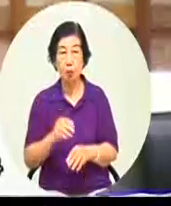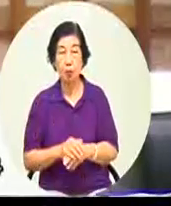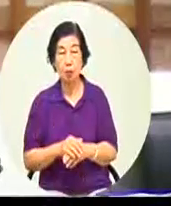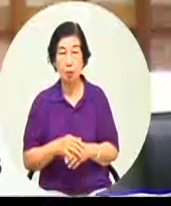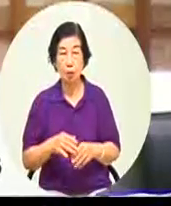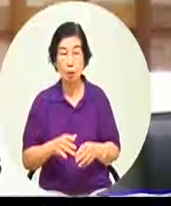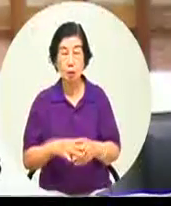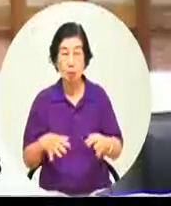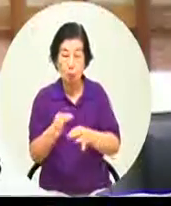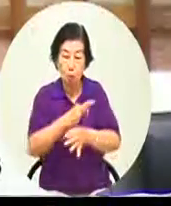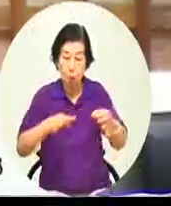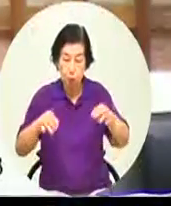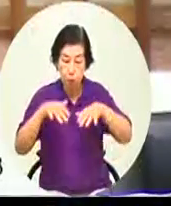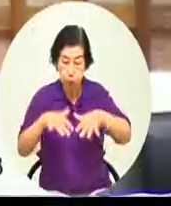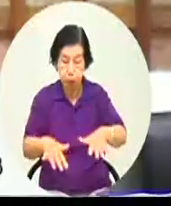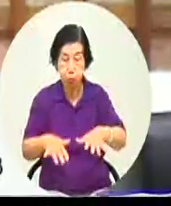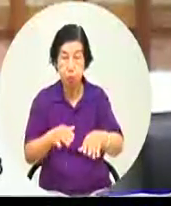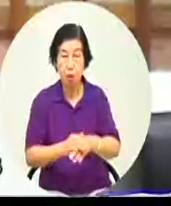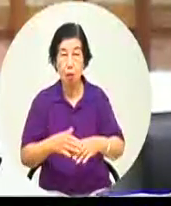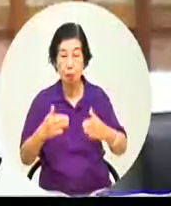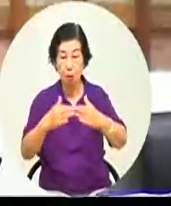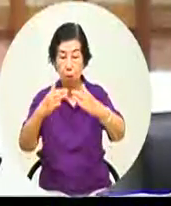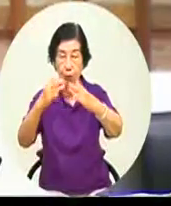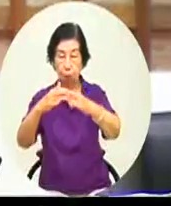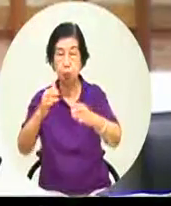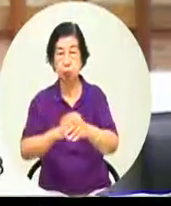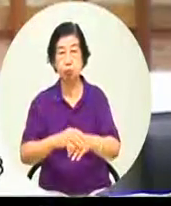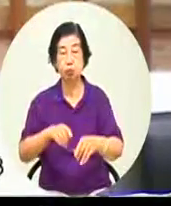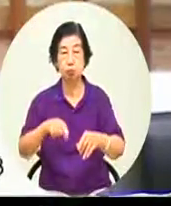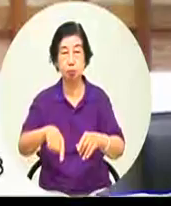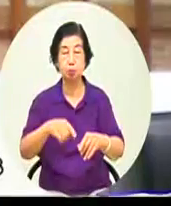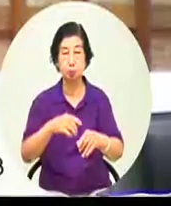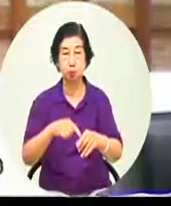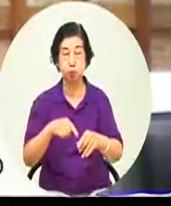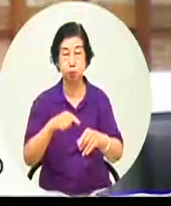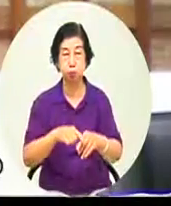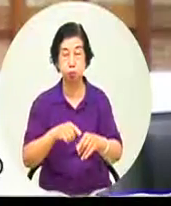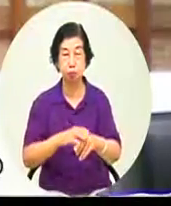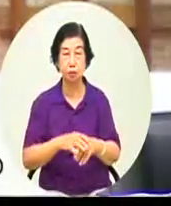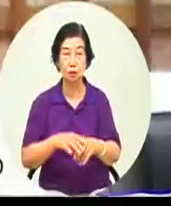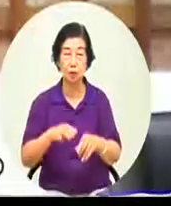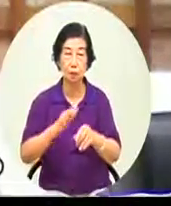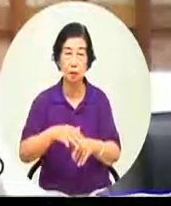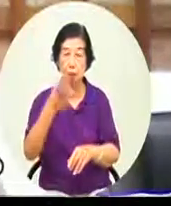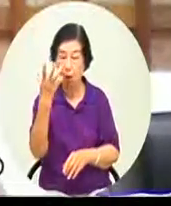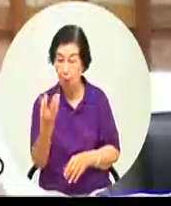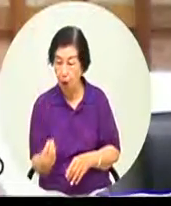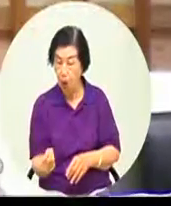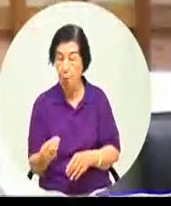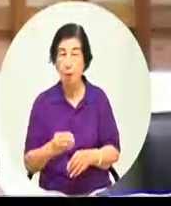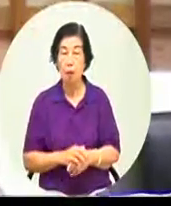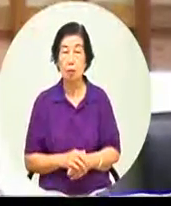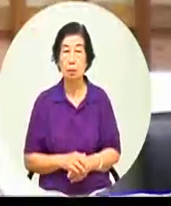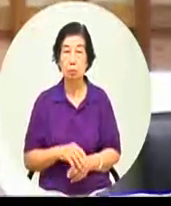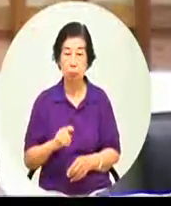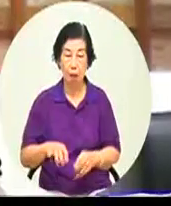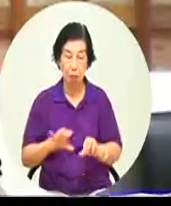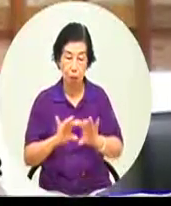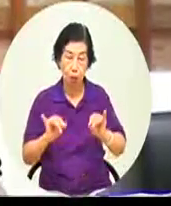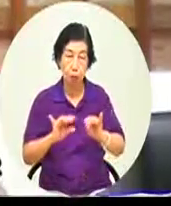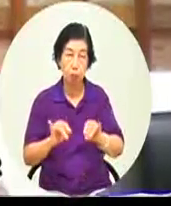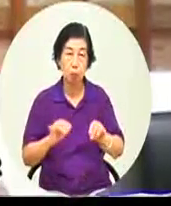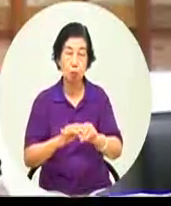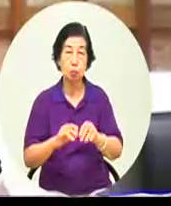跟我们整个房地产的一个萧条，在这个萧条当中，你现在又要沉淀，你这个土开基金能